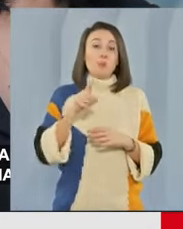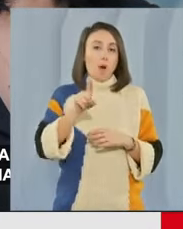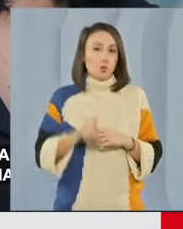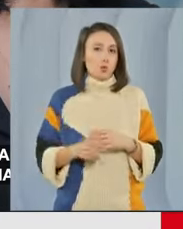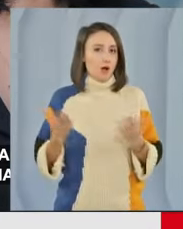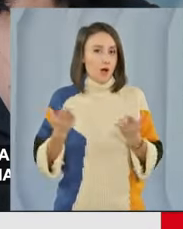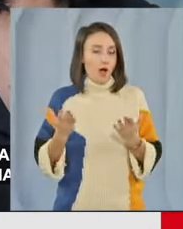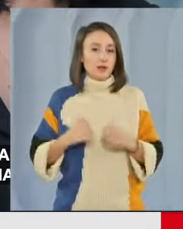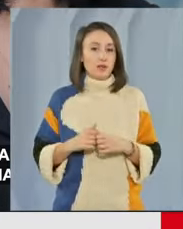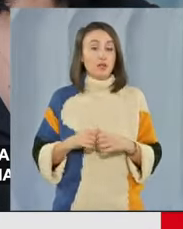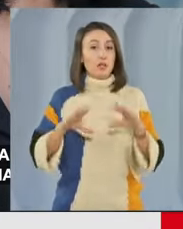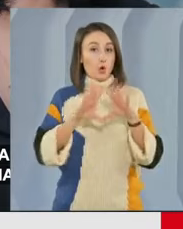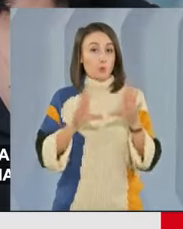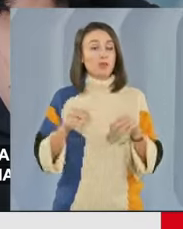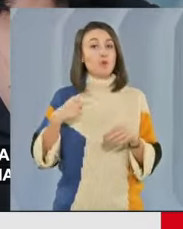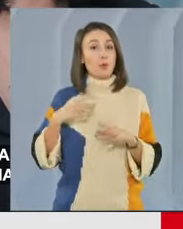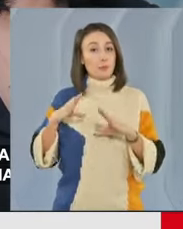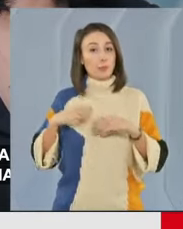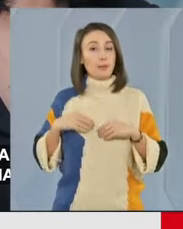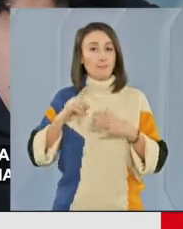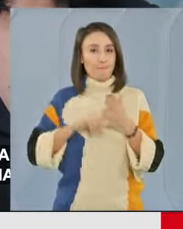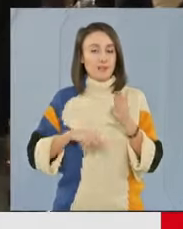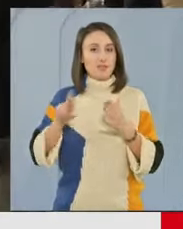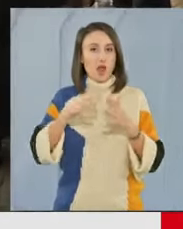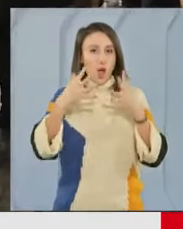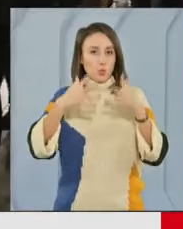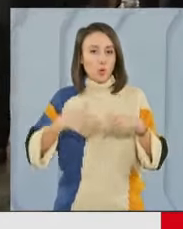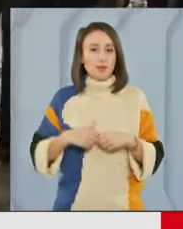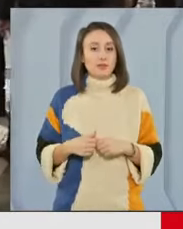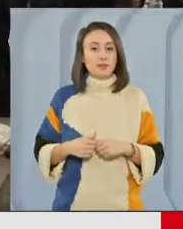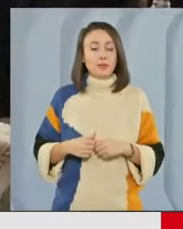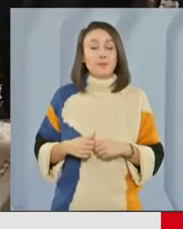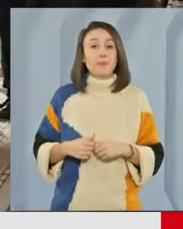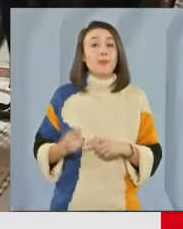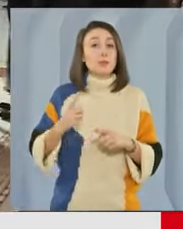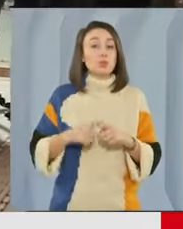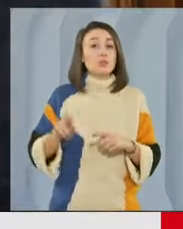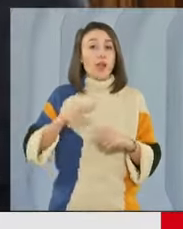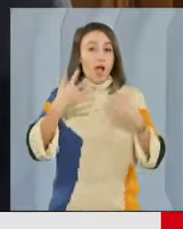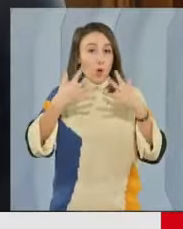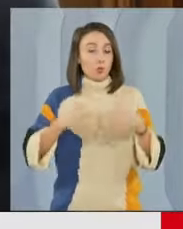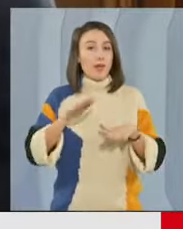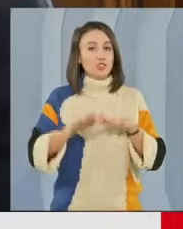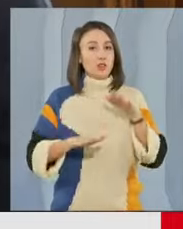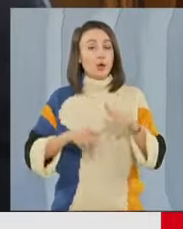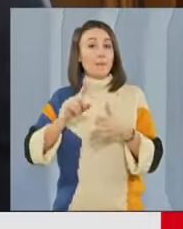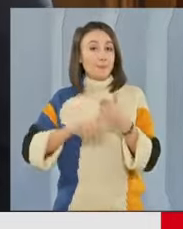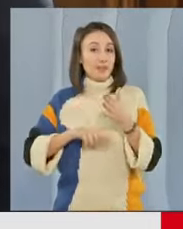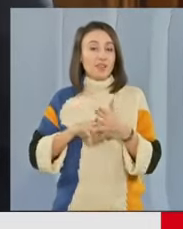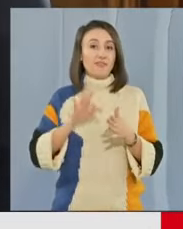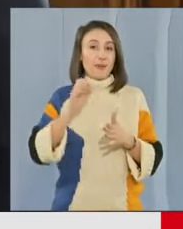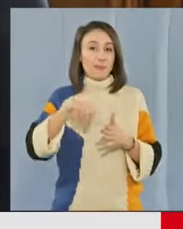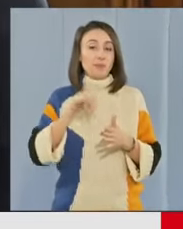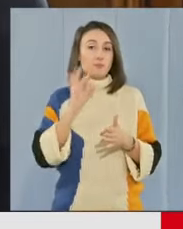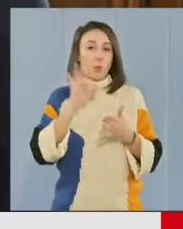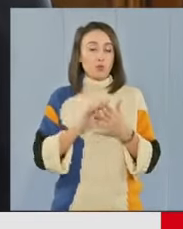lună în care românii vor primi pensiile recalculate. De asemenea, pe lângă recalcularea eșalonată a pensiilor, FMI